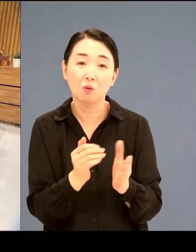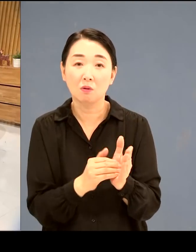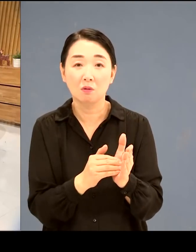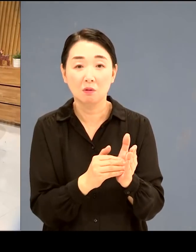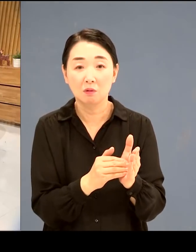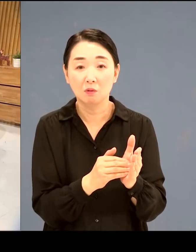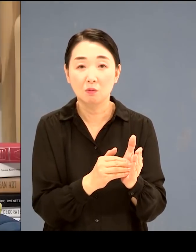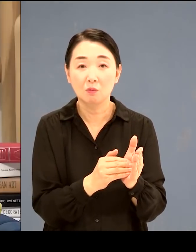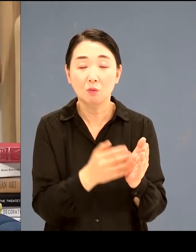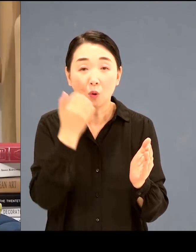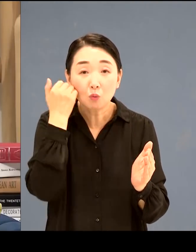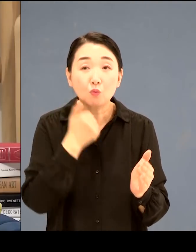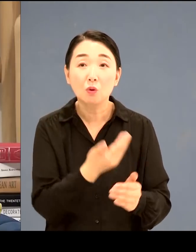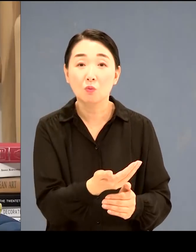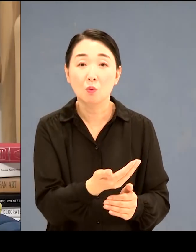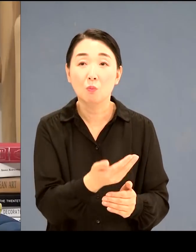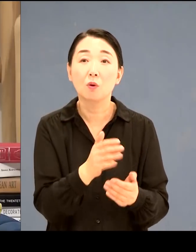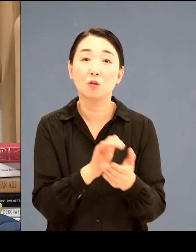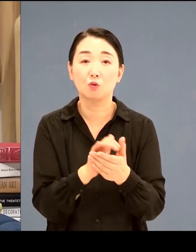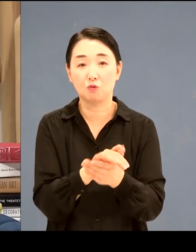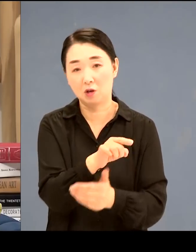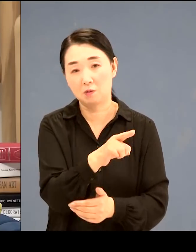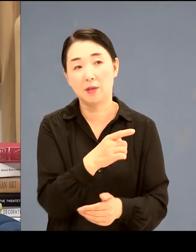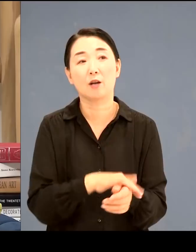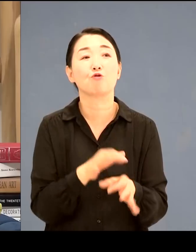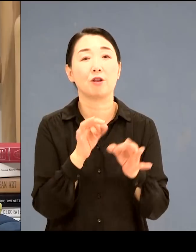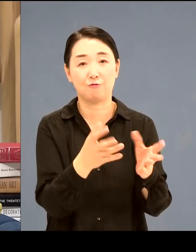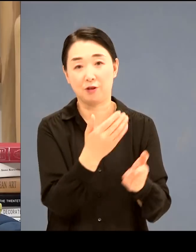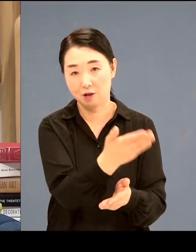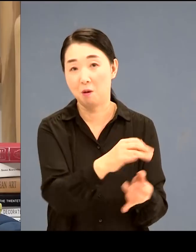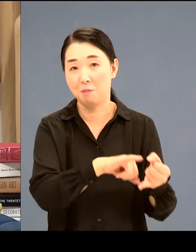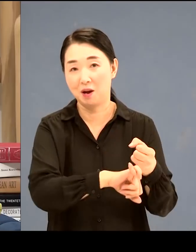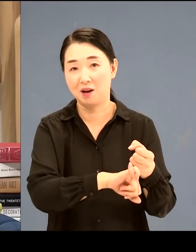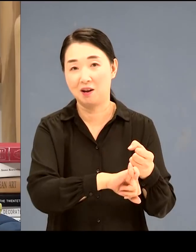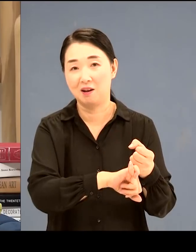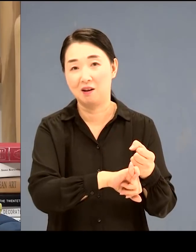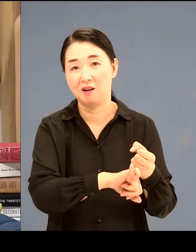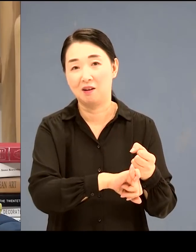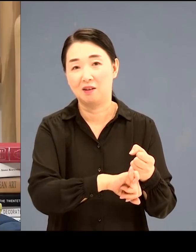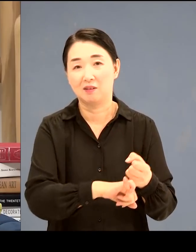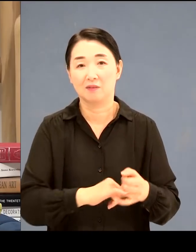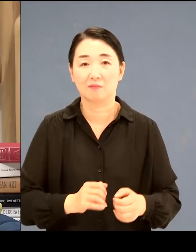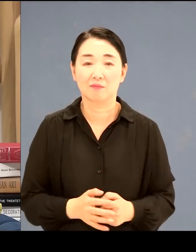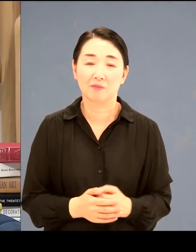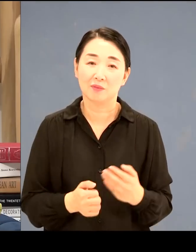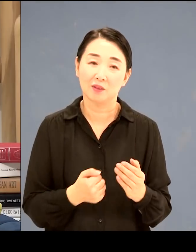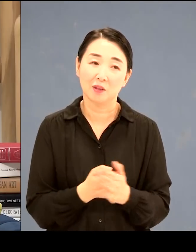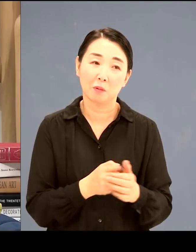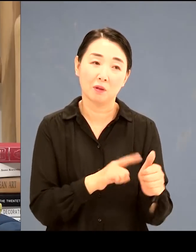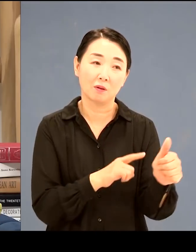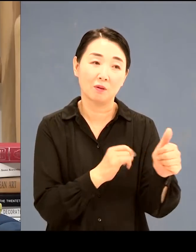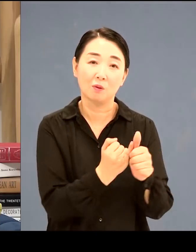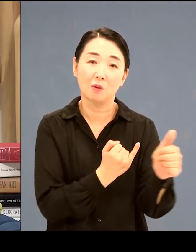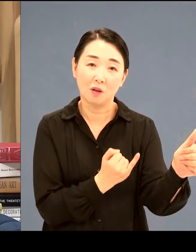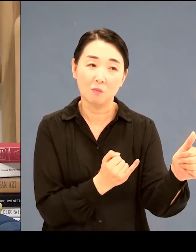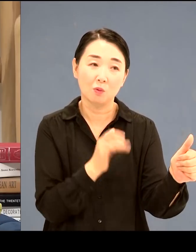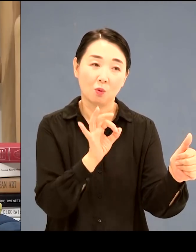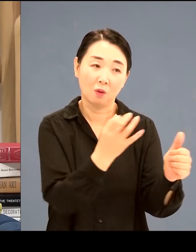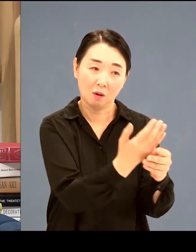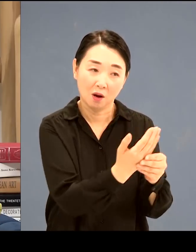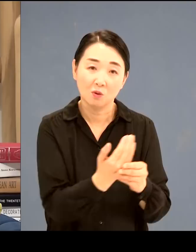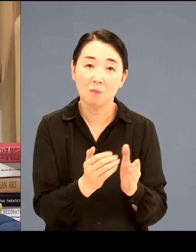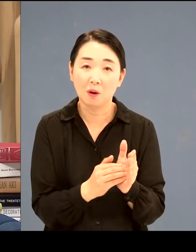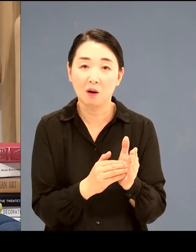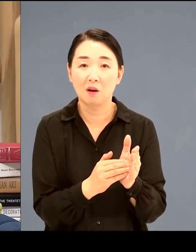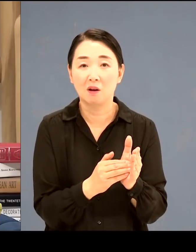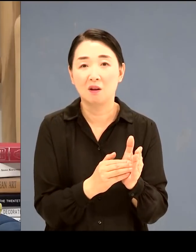났어요? 친구가 그러면 내가 투자를 해주겠다. 그래서 이제 그 재정이 정말 너무 작은 돈이었어요.